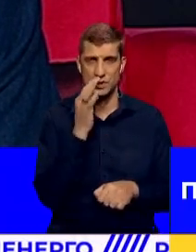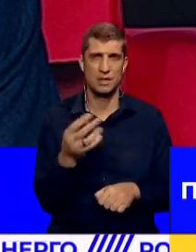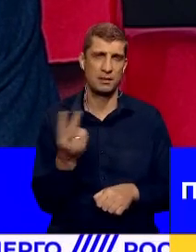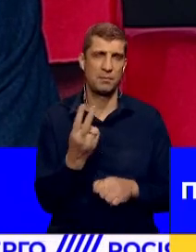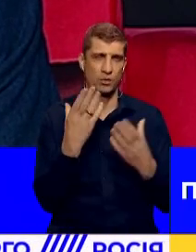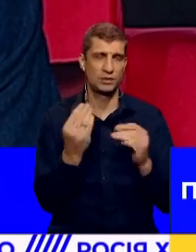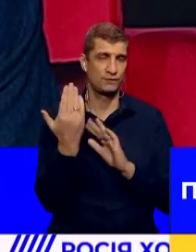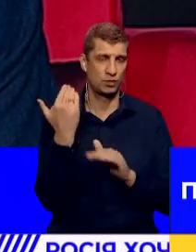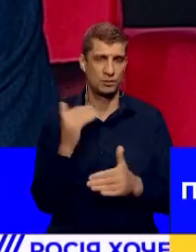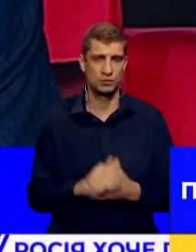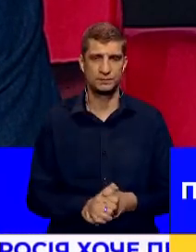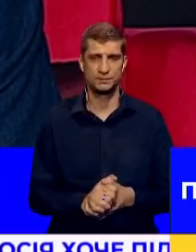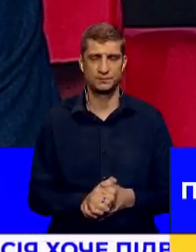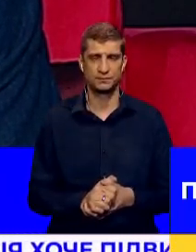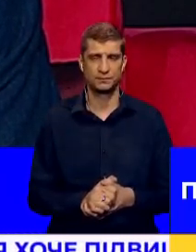днів тому.